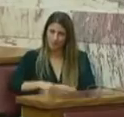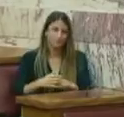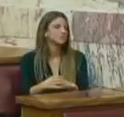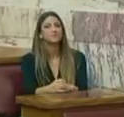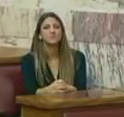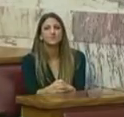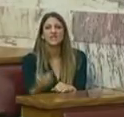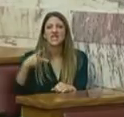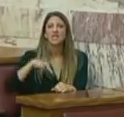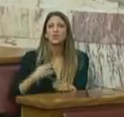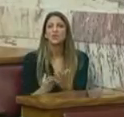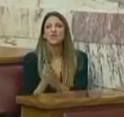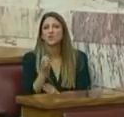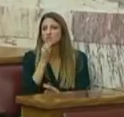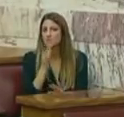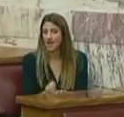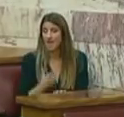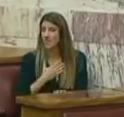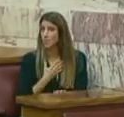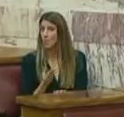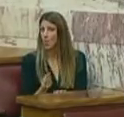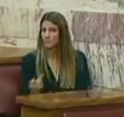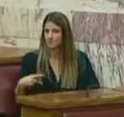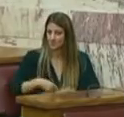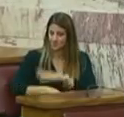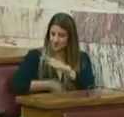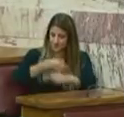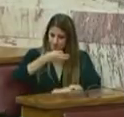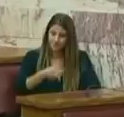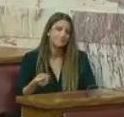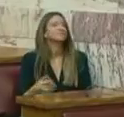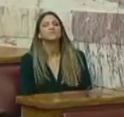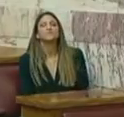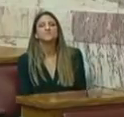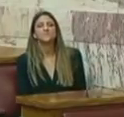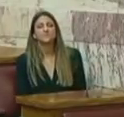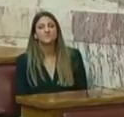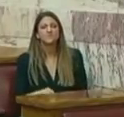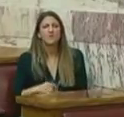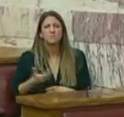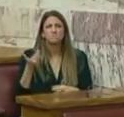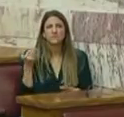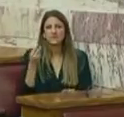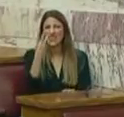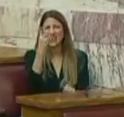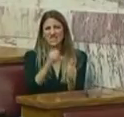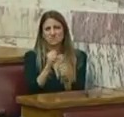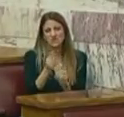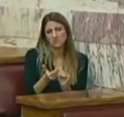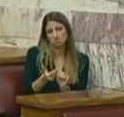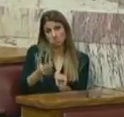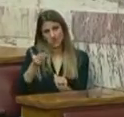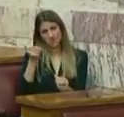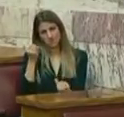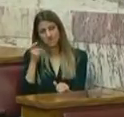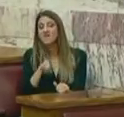Ευχαριστώ, κύριε Πρόεδρε. Κυρίες και κύριοι συνάδελφοι, πριν τρεις μήνες περίπου, σε